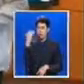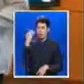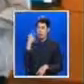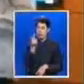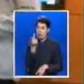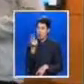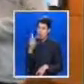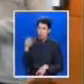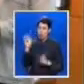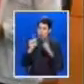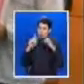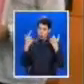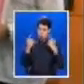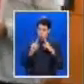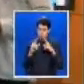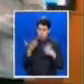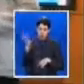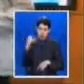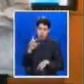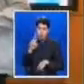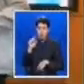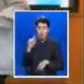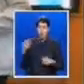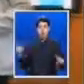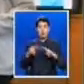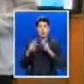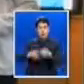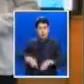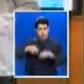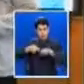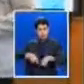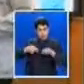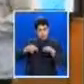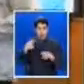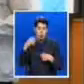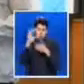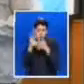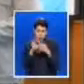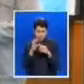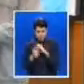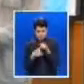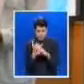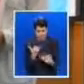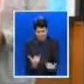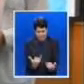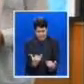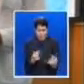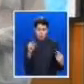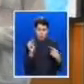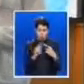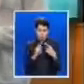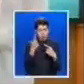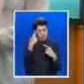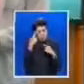รัฐมนตรีเพราะว่าได้คุยกับท่านรัฐมนตรีว่าการกระทรวงเกษตร ครับ เป็นห่วงว่าปีนี้เนี่ยอิทธิพลเอลนี